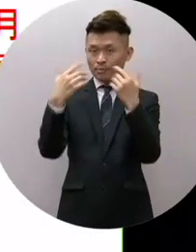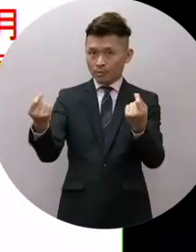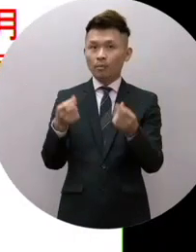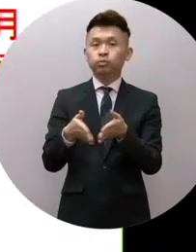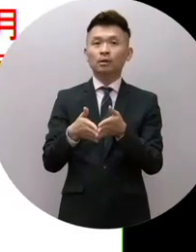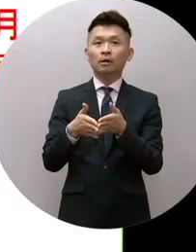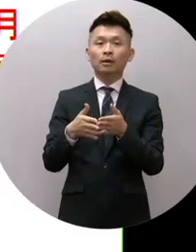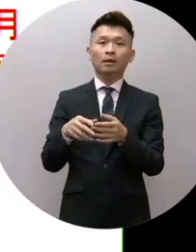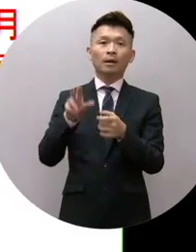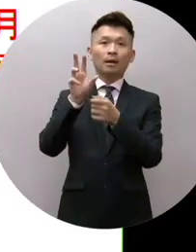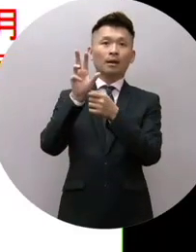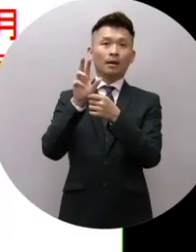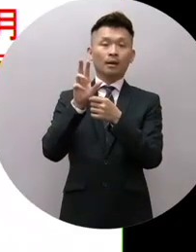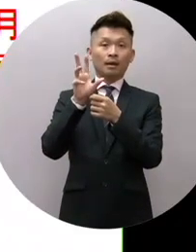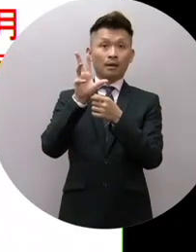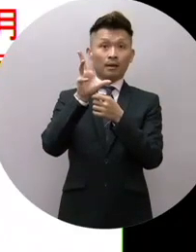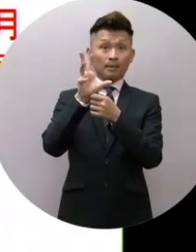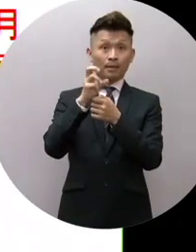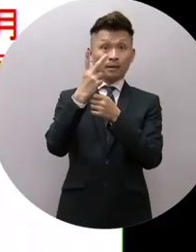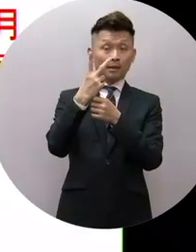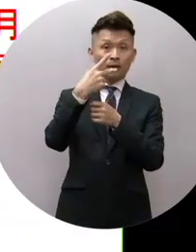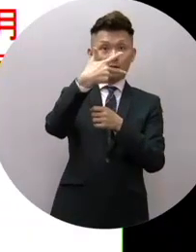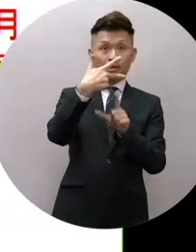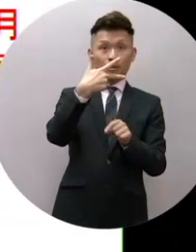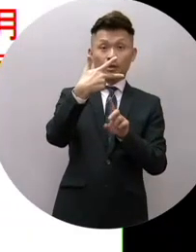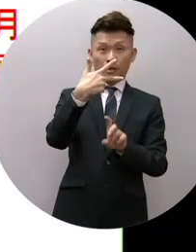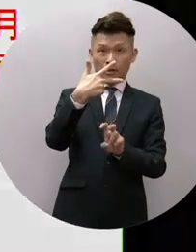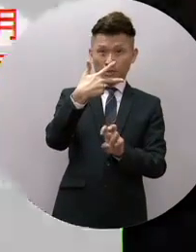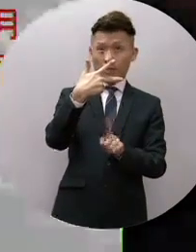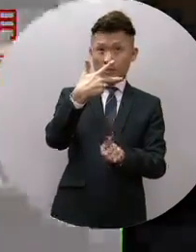是最宽松的，它是82年7月21号开始的，